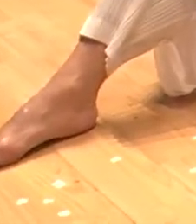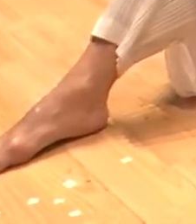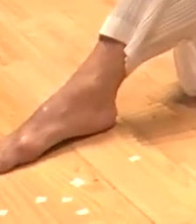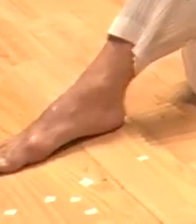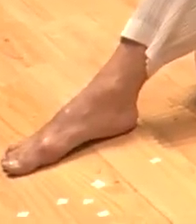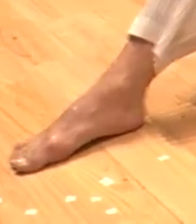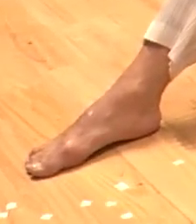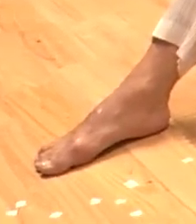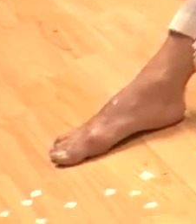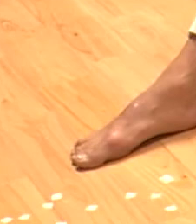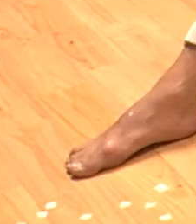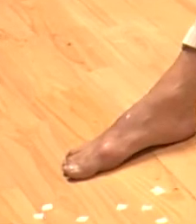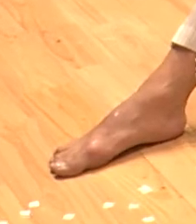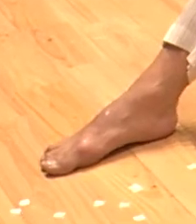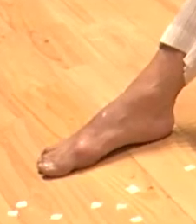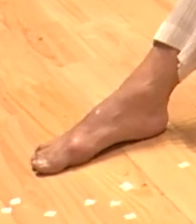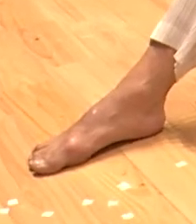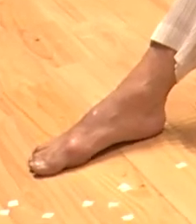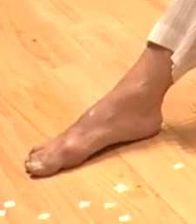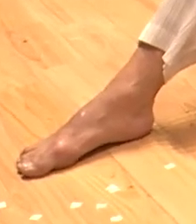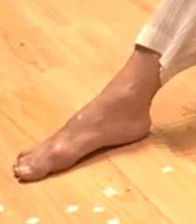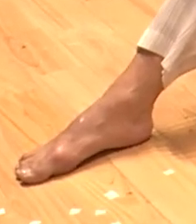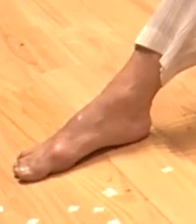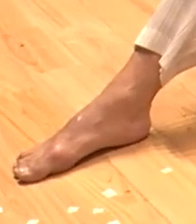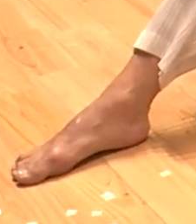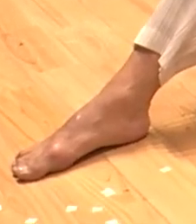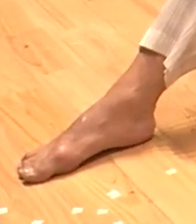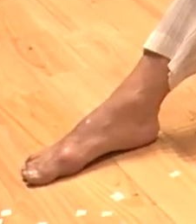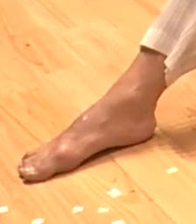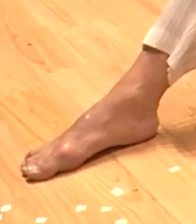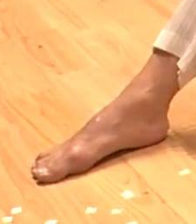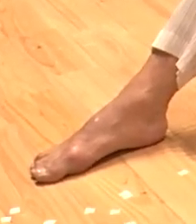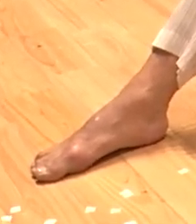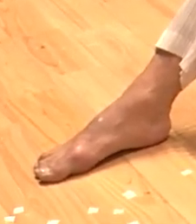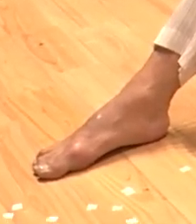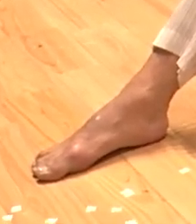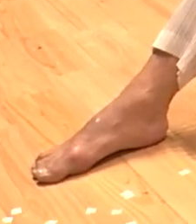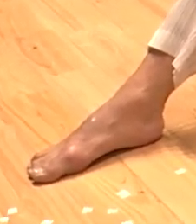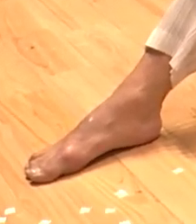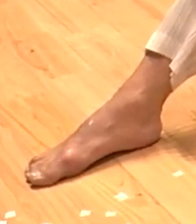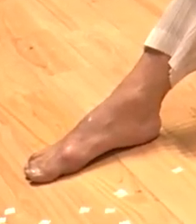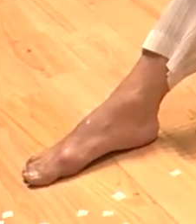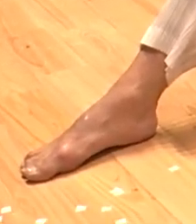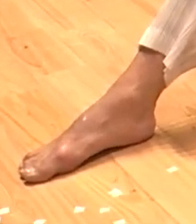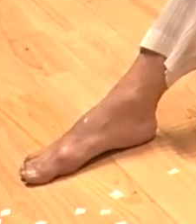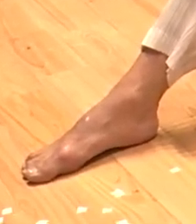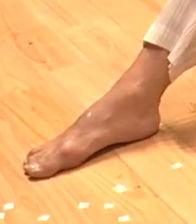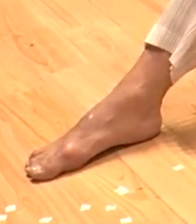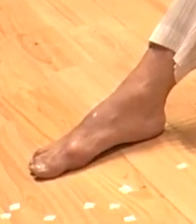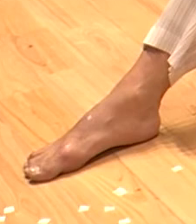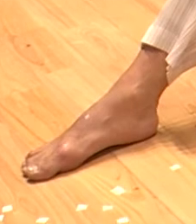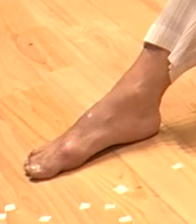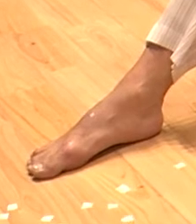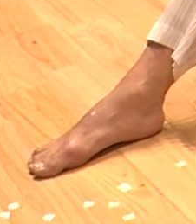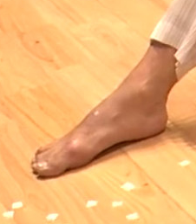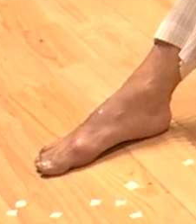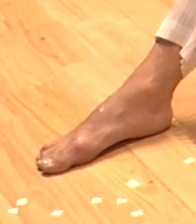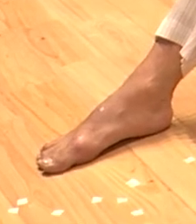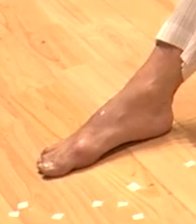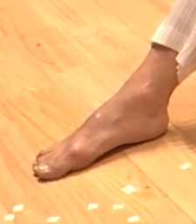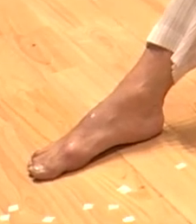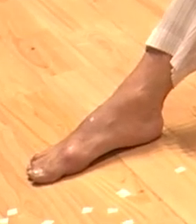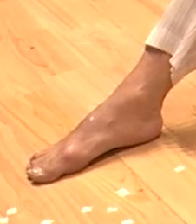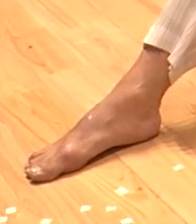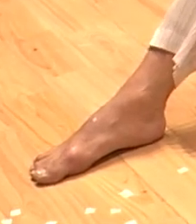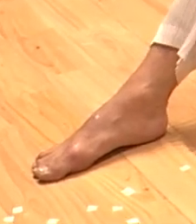んも画面の向こうで泣いてる人がいるねこれはちゃんとからさ来ません